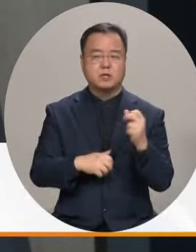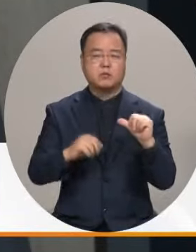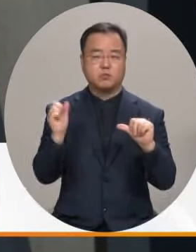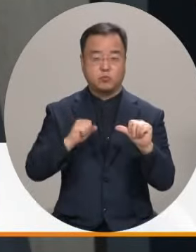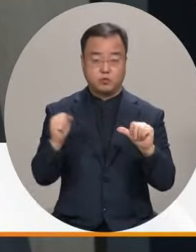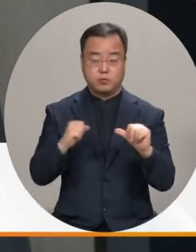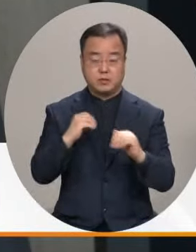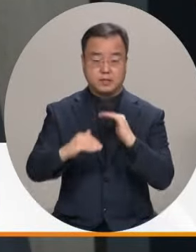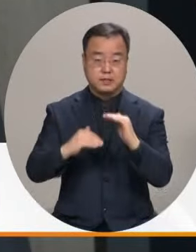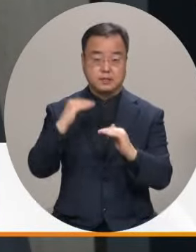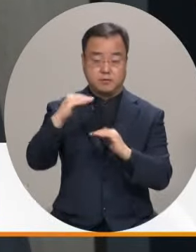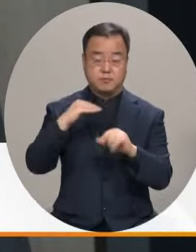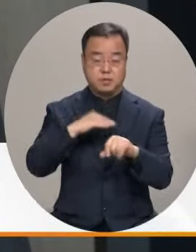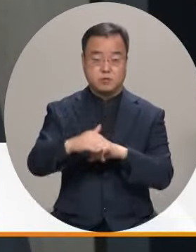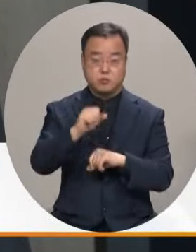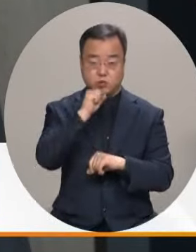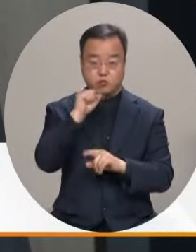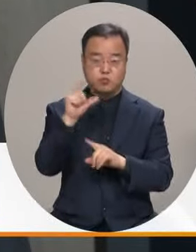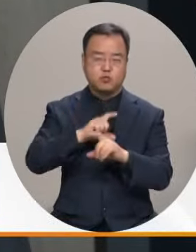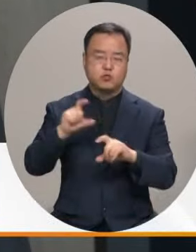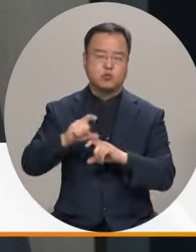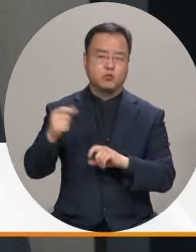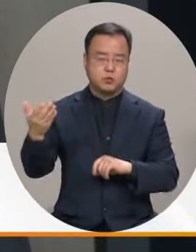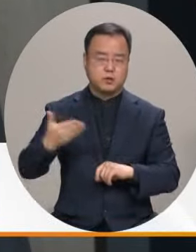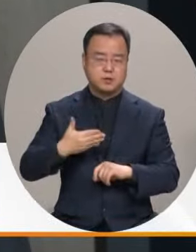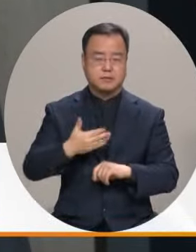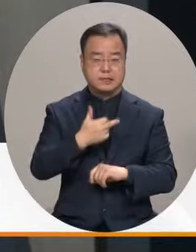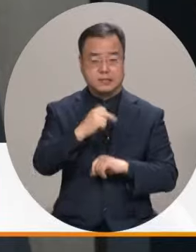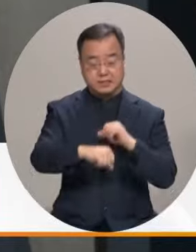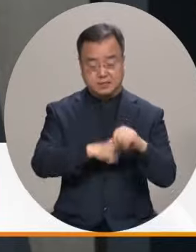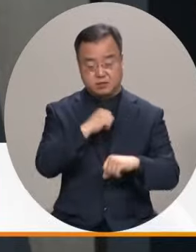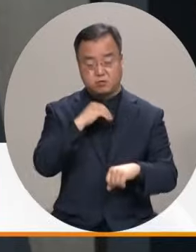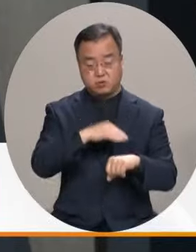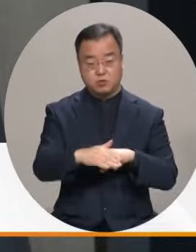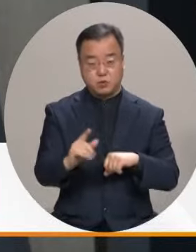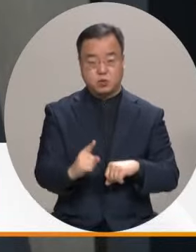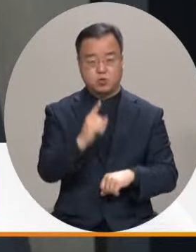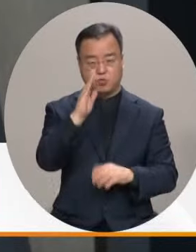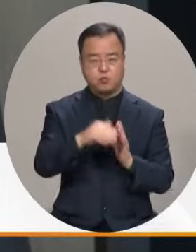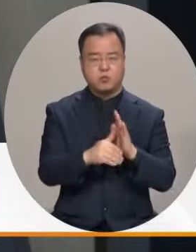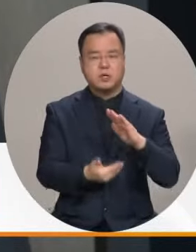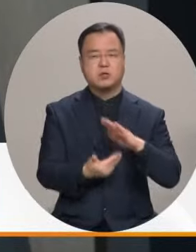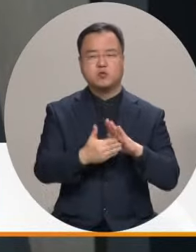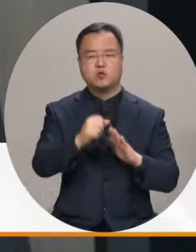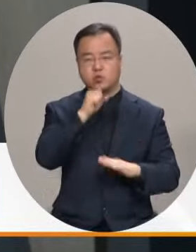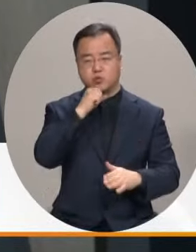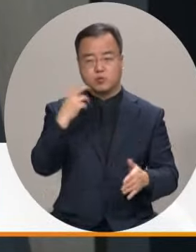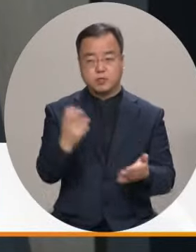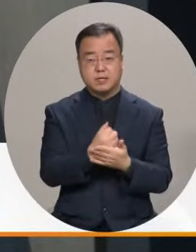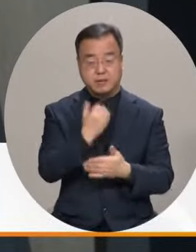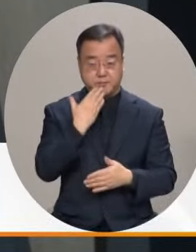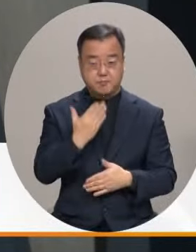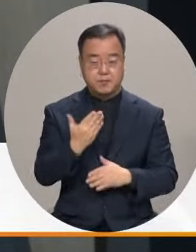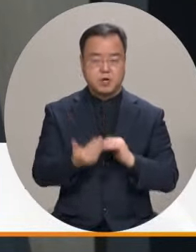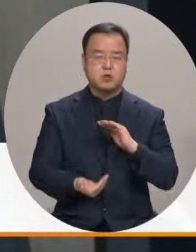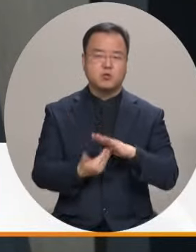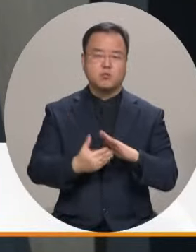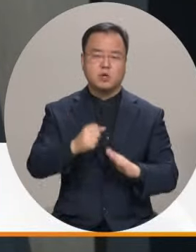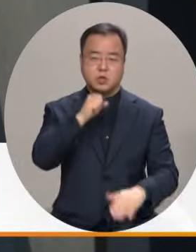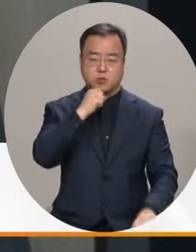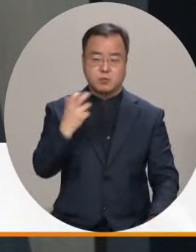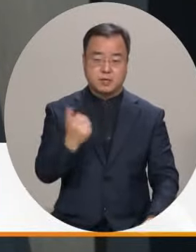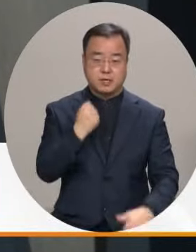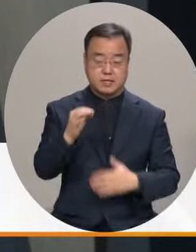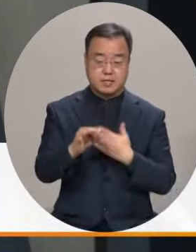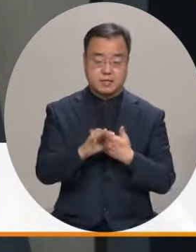가산점을 받게 됩니다 큰 자율성을 주는 방식의 비율이 높아야 최대점 받을 수 있습니다 최대점 받으면 인센티브